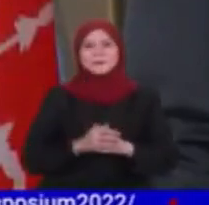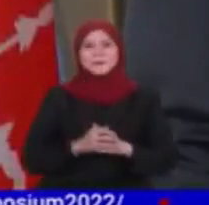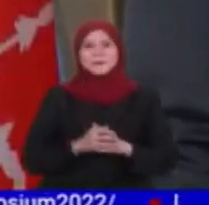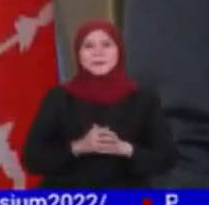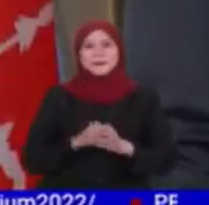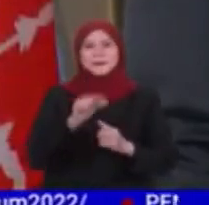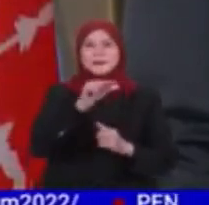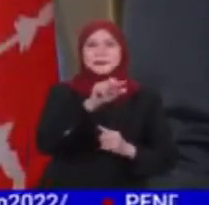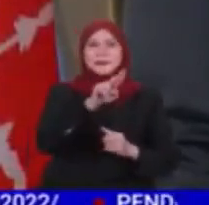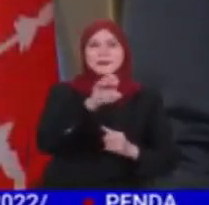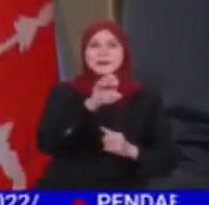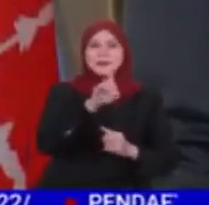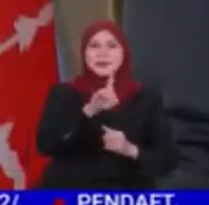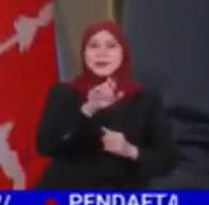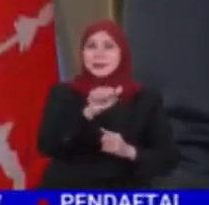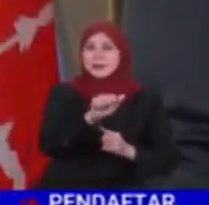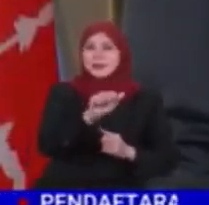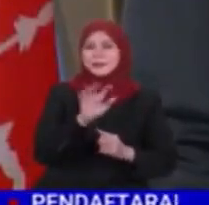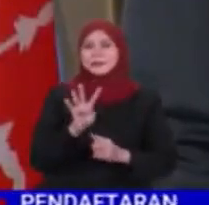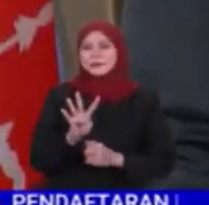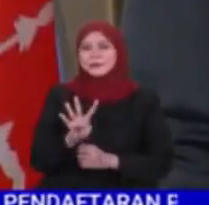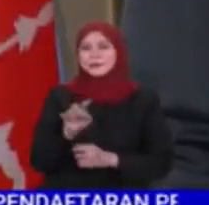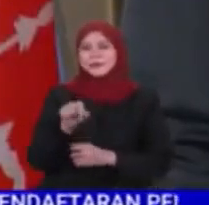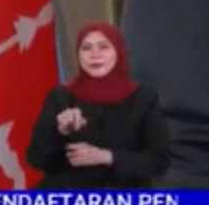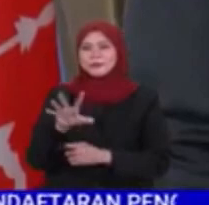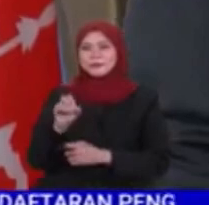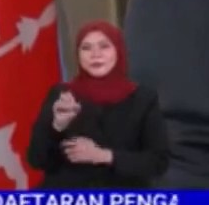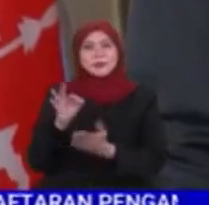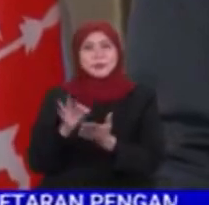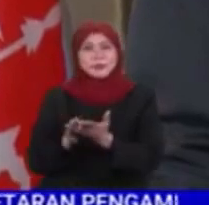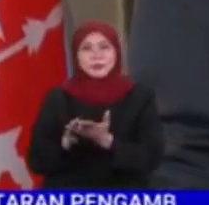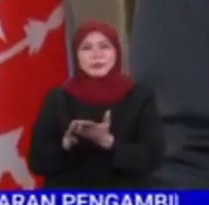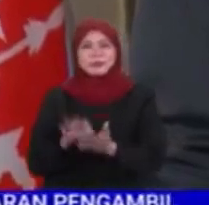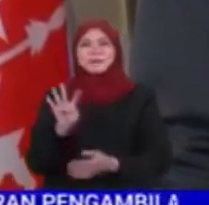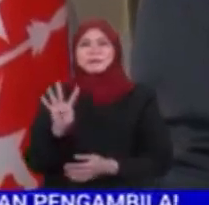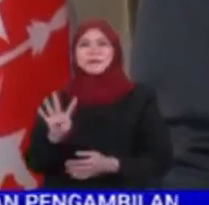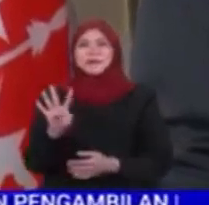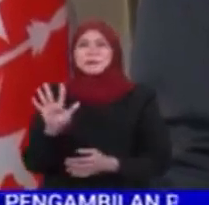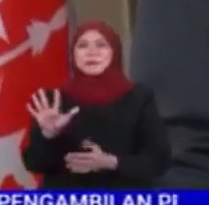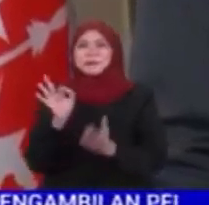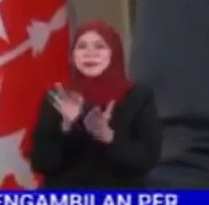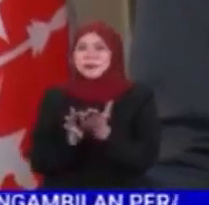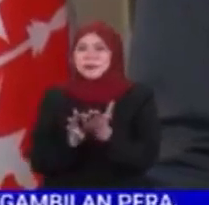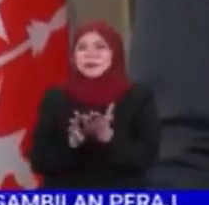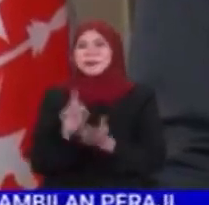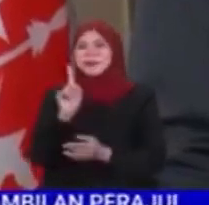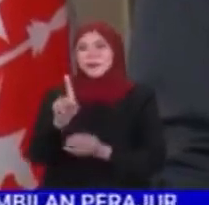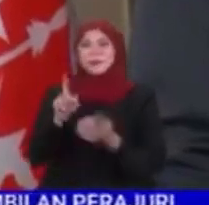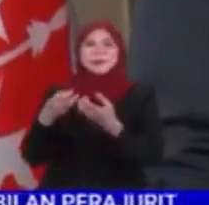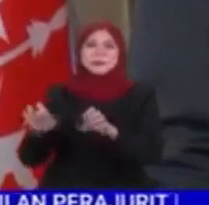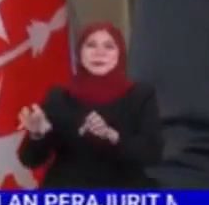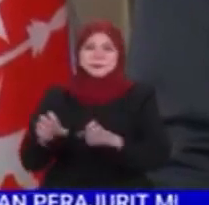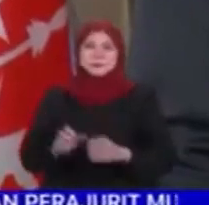bagi Greedy umpamanya 4 ringgit 50.sin itu 40 mesin satu biji